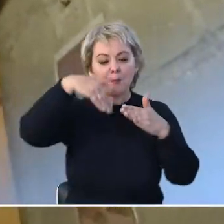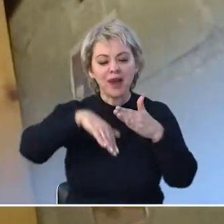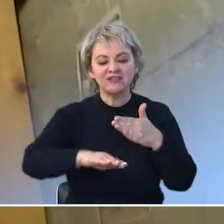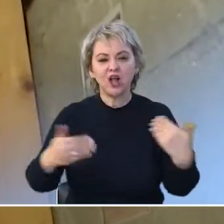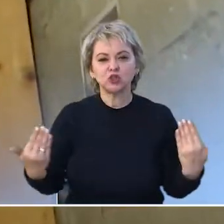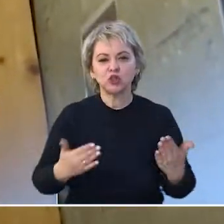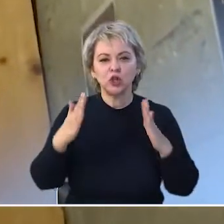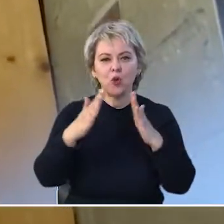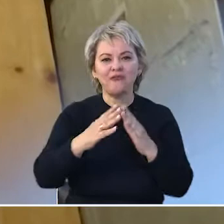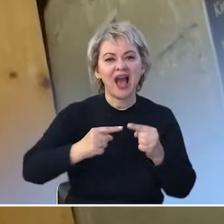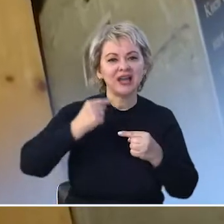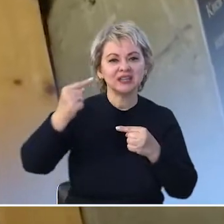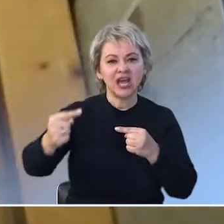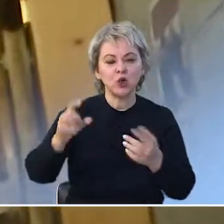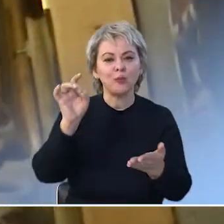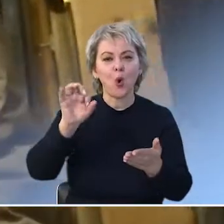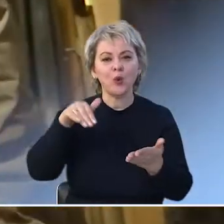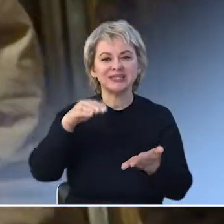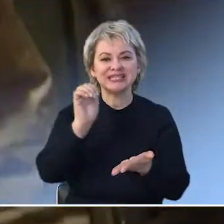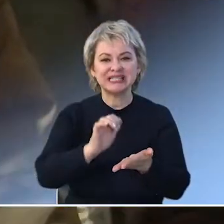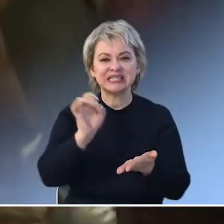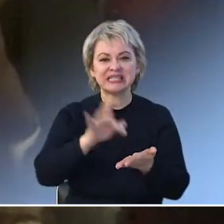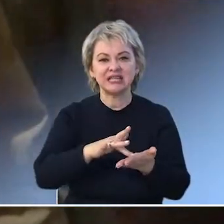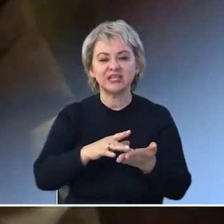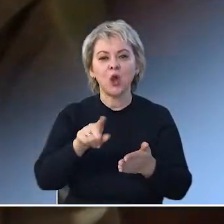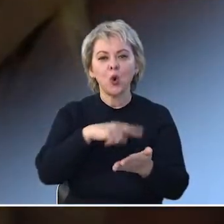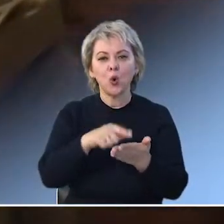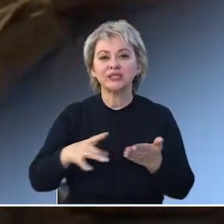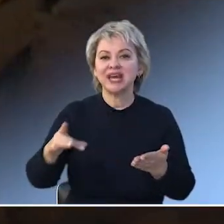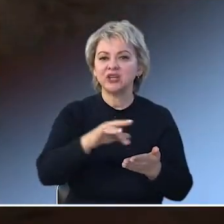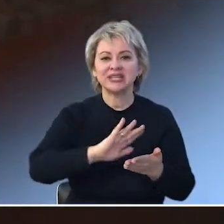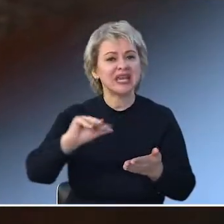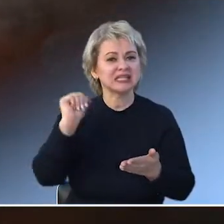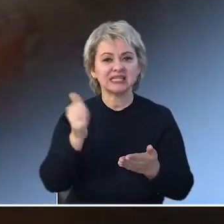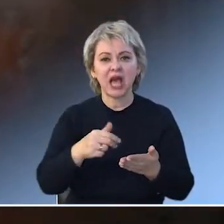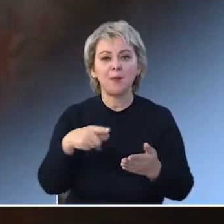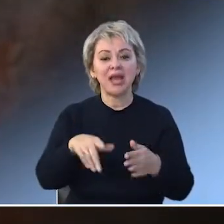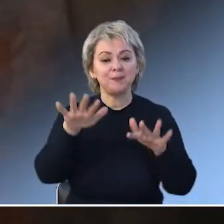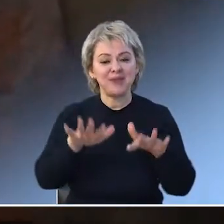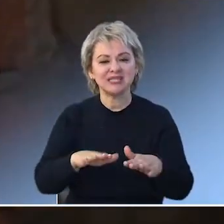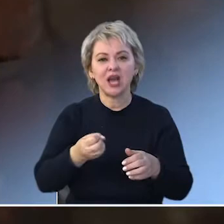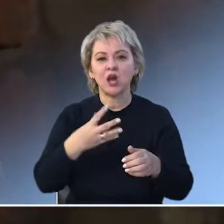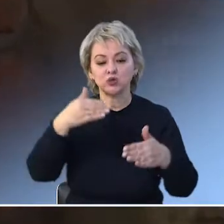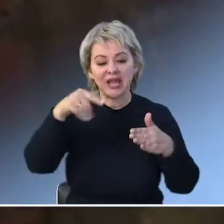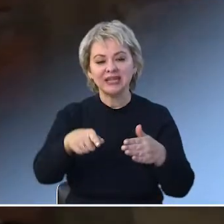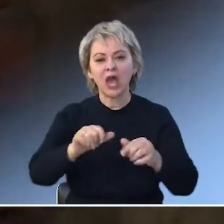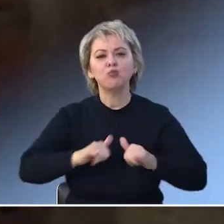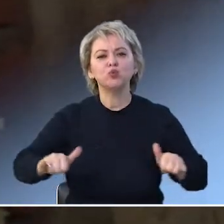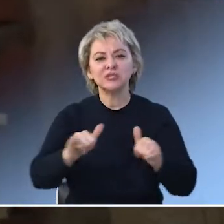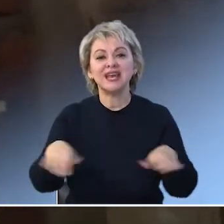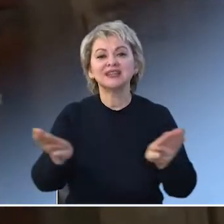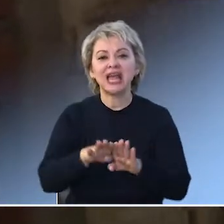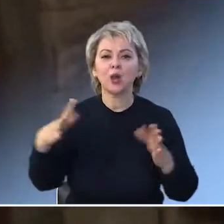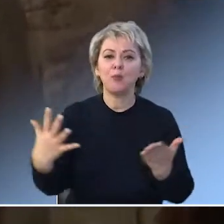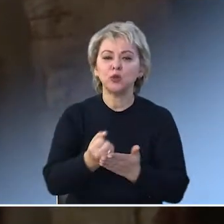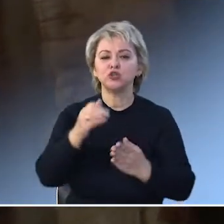Подвал жилого дома в отдаленном от центра города районе – не самое очевидное место для музея. Но так